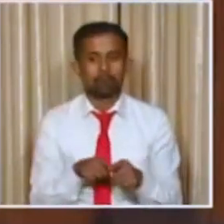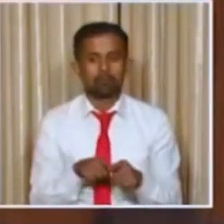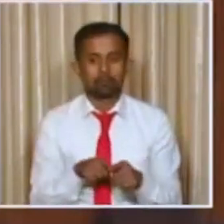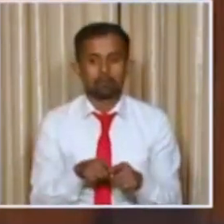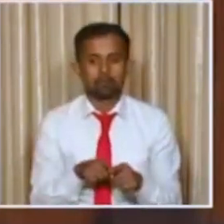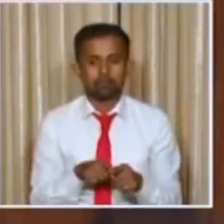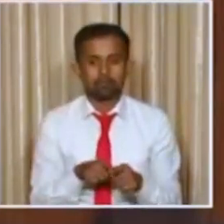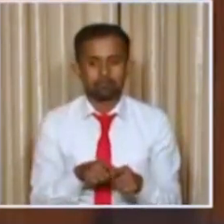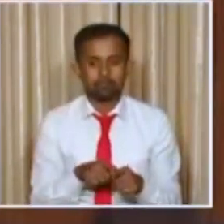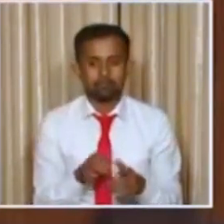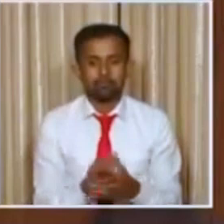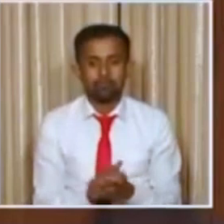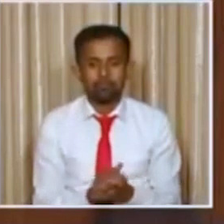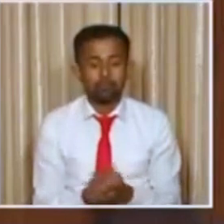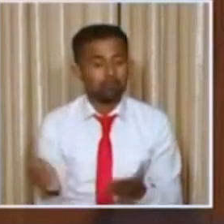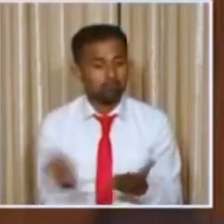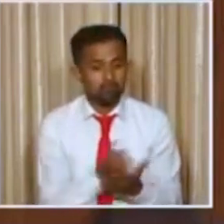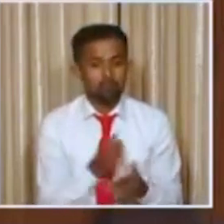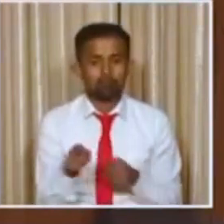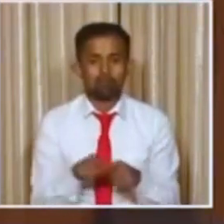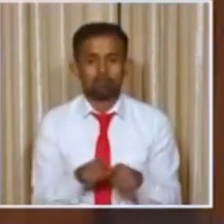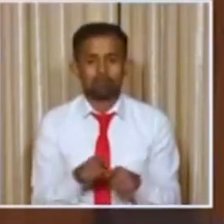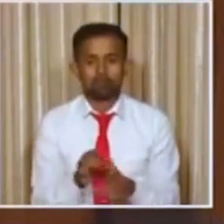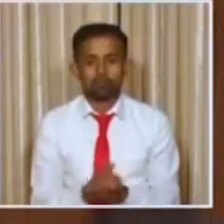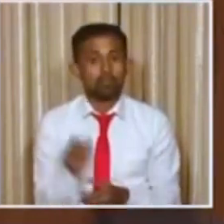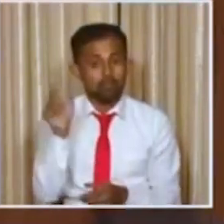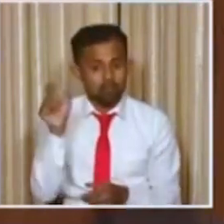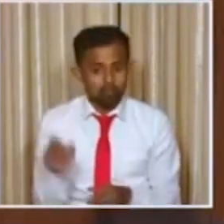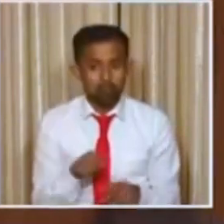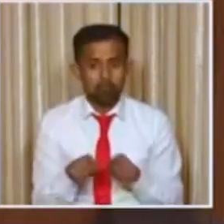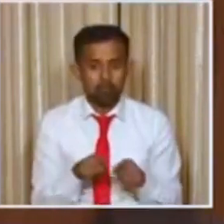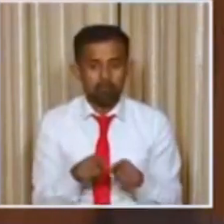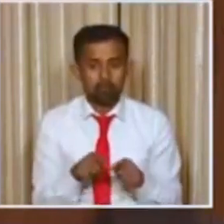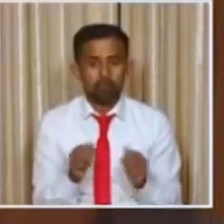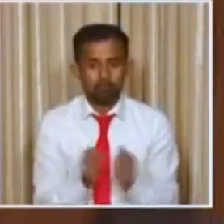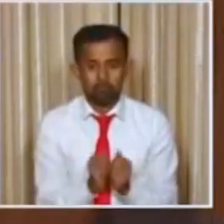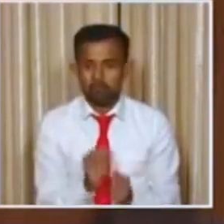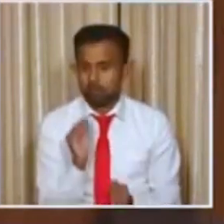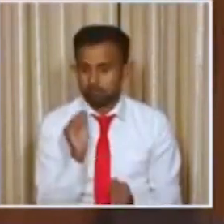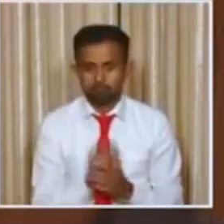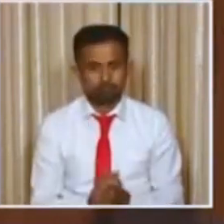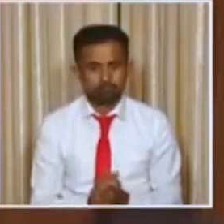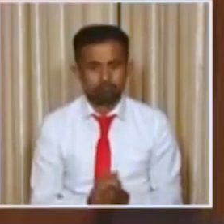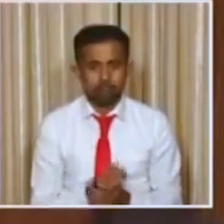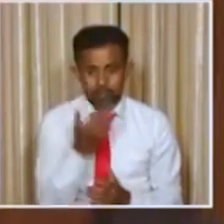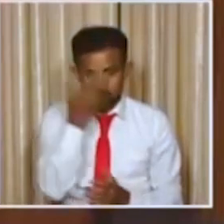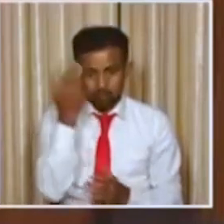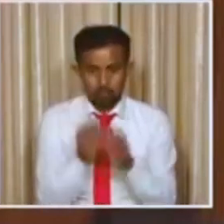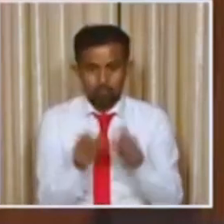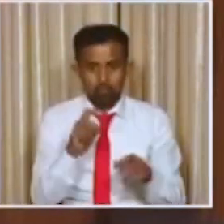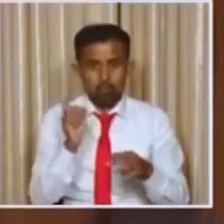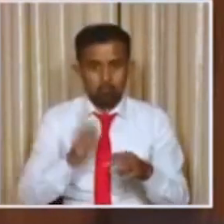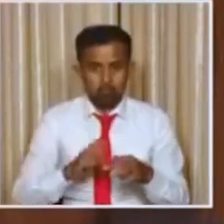சொன்னால் அவரும் அழிந்து போகும் வகையாக தான் இந்த செயல்பாடு அமையும். என்றால் இந்த நாட்டிலே தமிழ் மக்களுடைய அரசியல் பிரச்சனை தீர்க்காம விட்டால் இந்த நாட்டுக்கு சரியான முதலீடுகள்